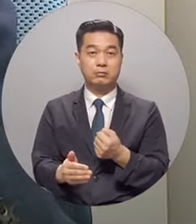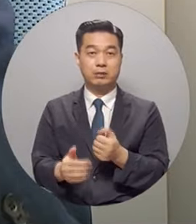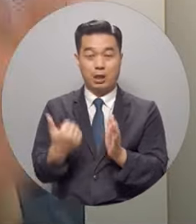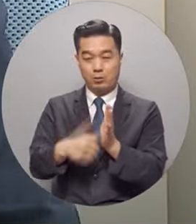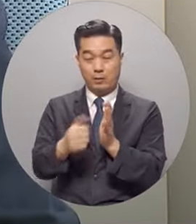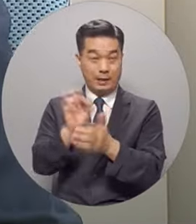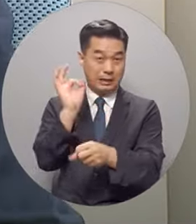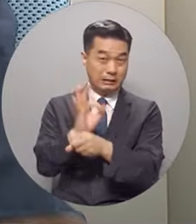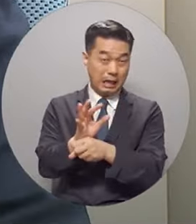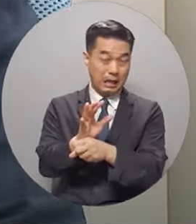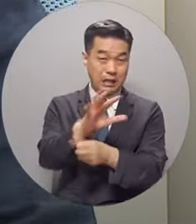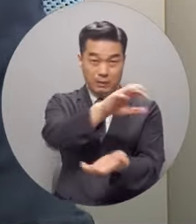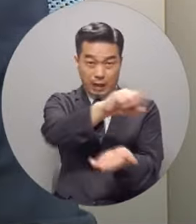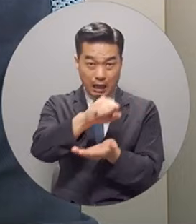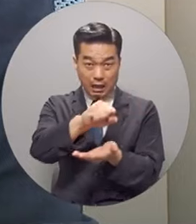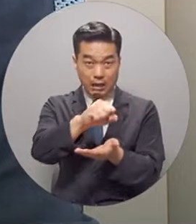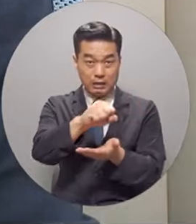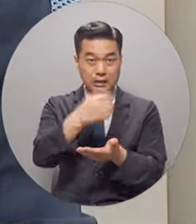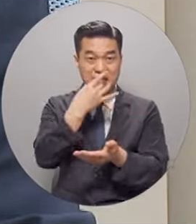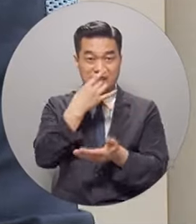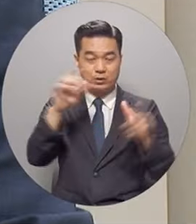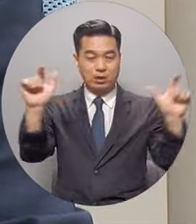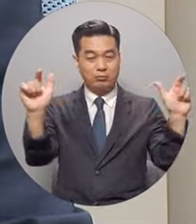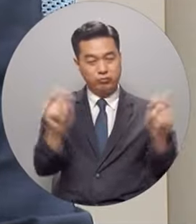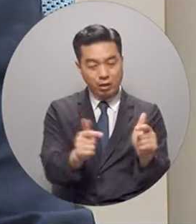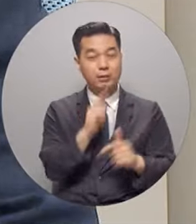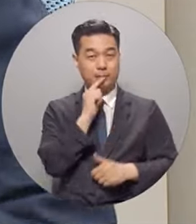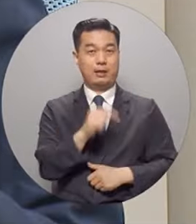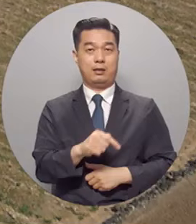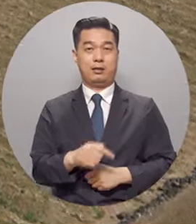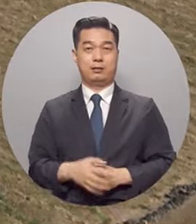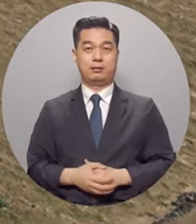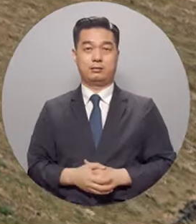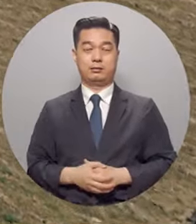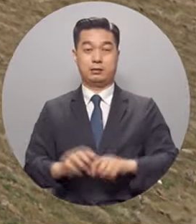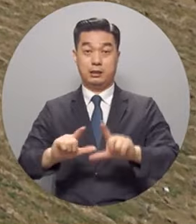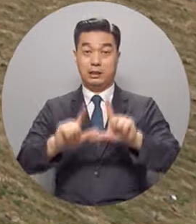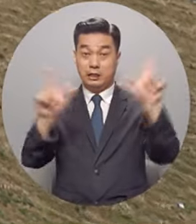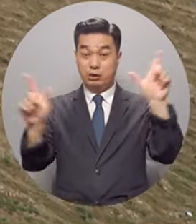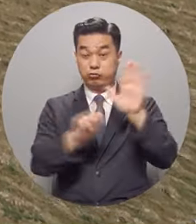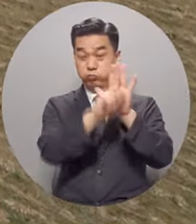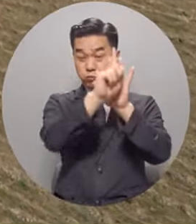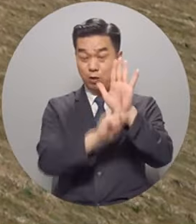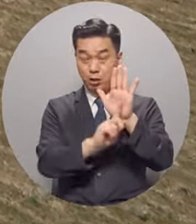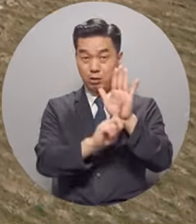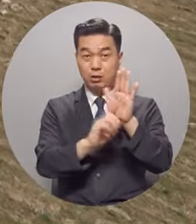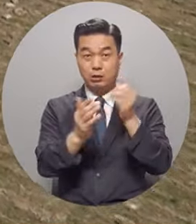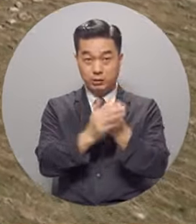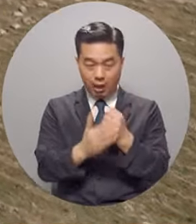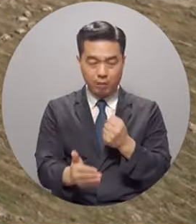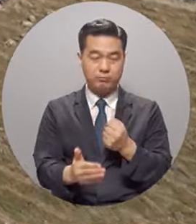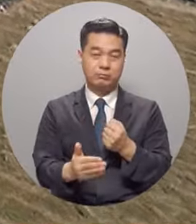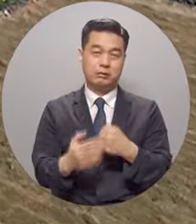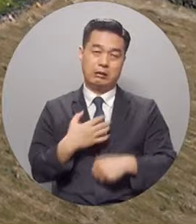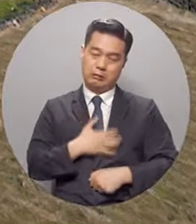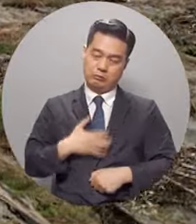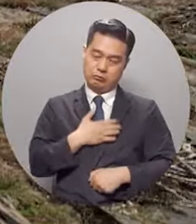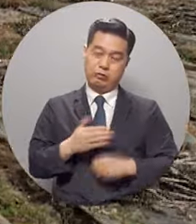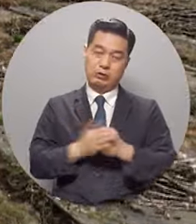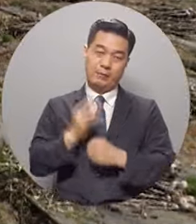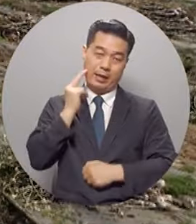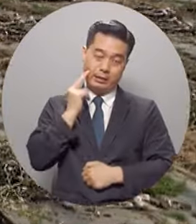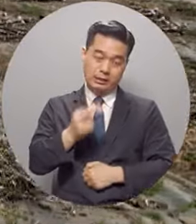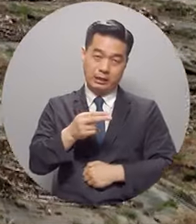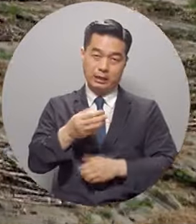있는 곡식이 이제 없어진다는 얘기예요 기후변화로 물가가 오르는 기후 플레이션 결국 심각한